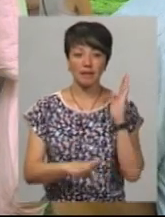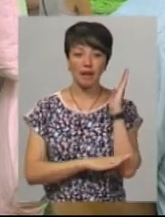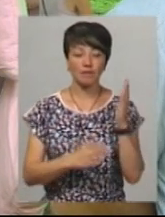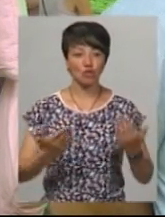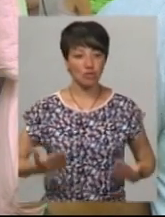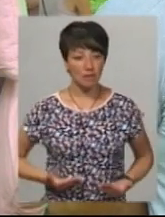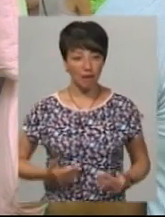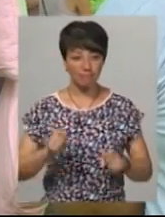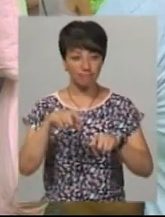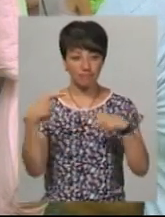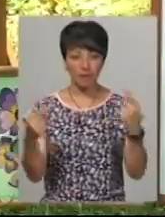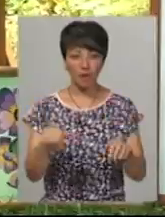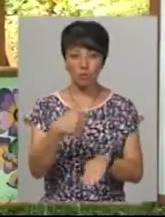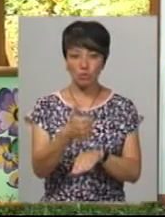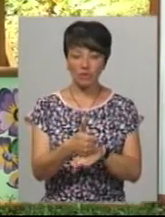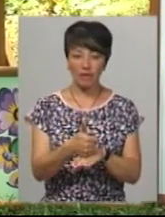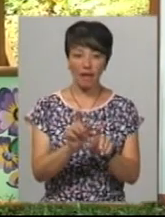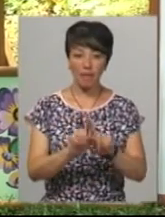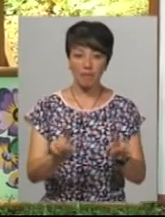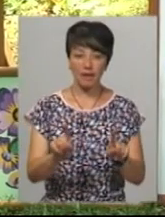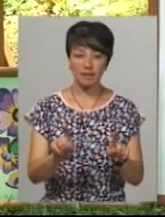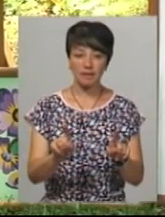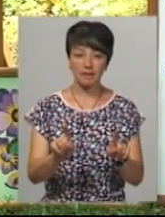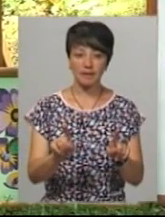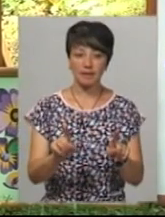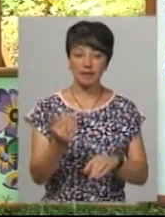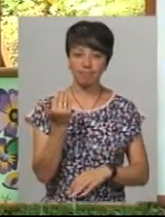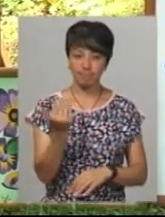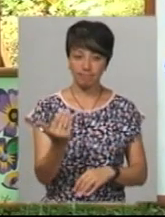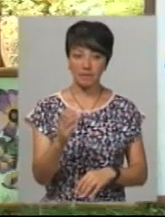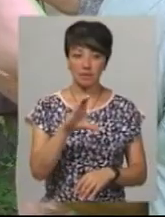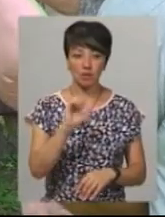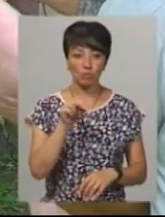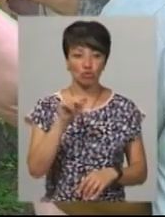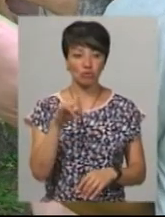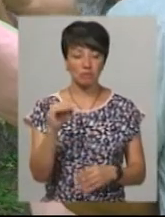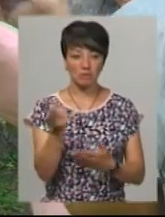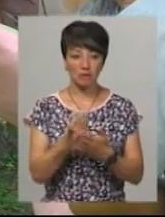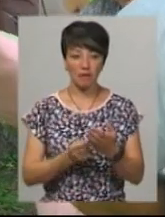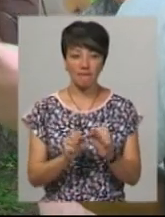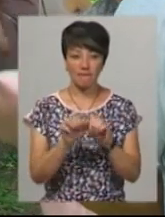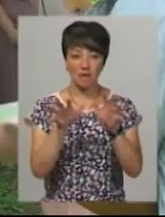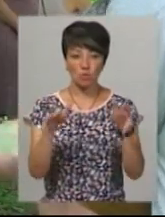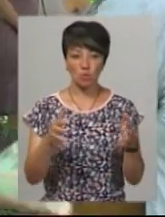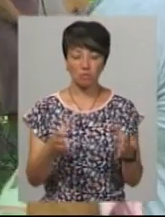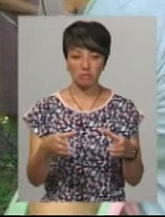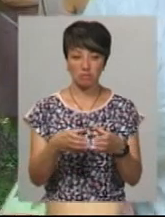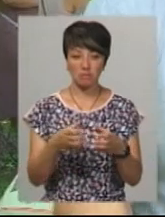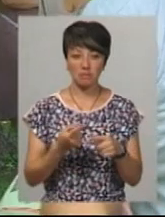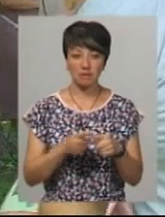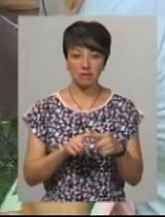життя. Основний такий якби елементи такі самчиківського розпису це є вазон. От